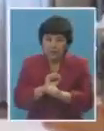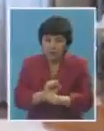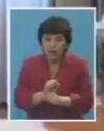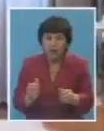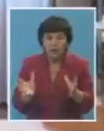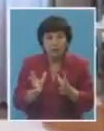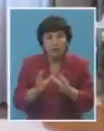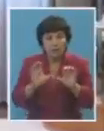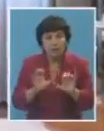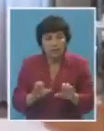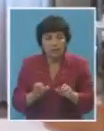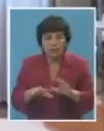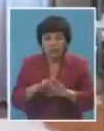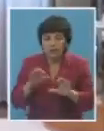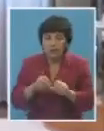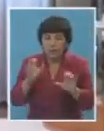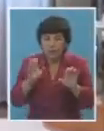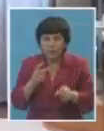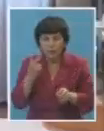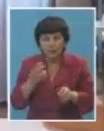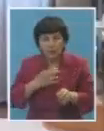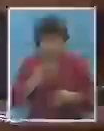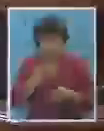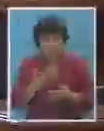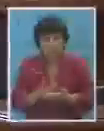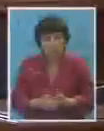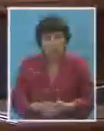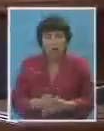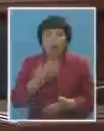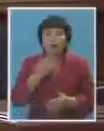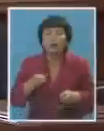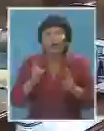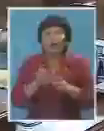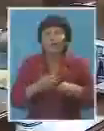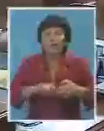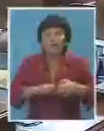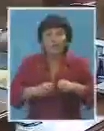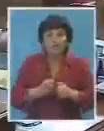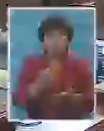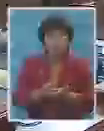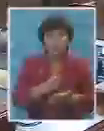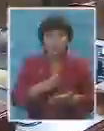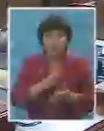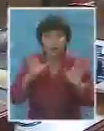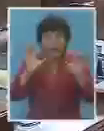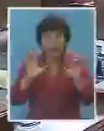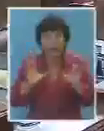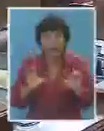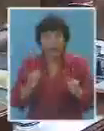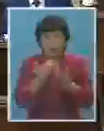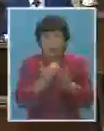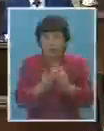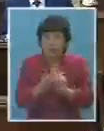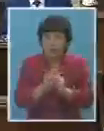ішінде сайлау туралы заң, осы екі заңды ерекше атап өткім келеді. Ұлттық қауіпсіздік мәселесіне де басымдық берілді. Конституциялық реформа